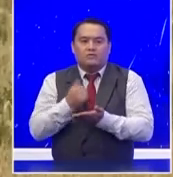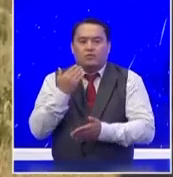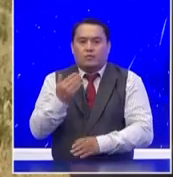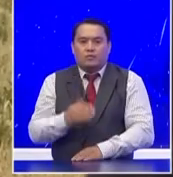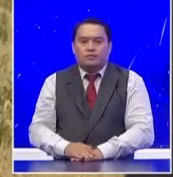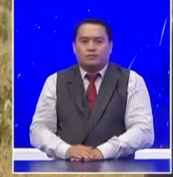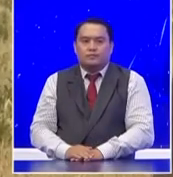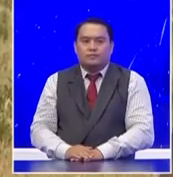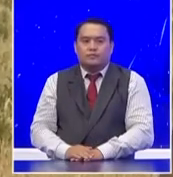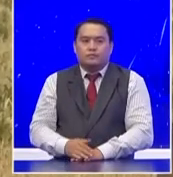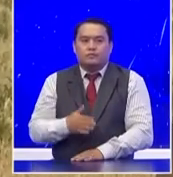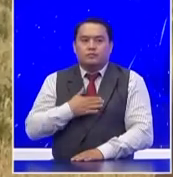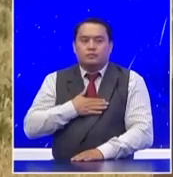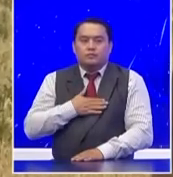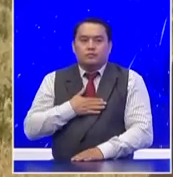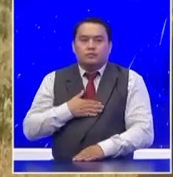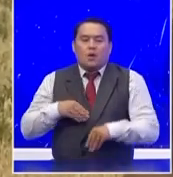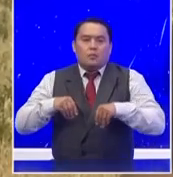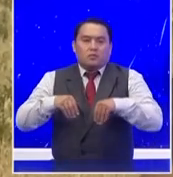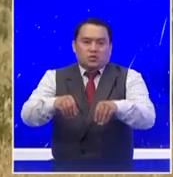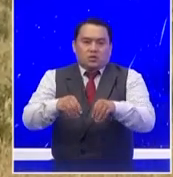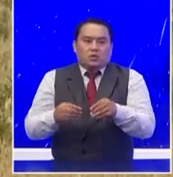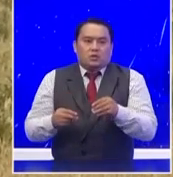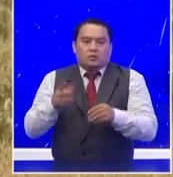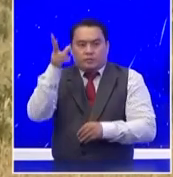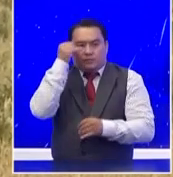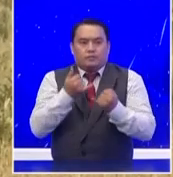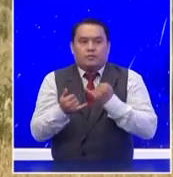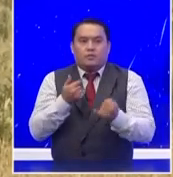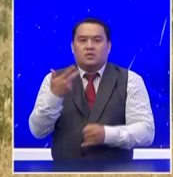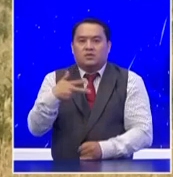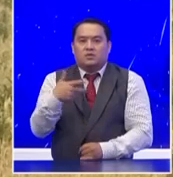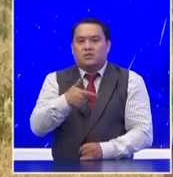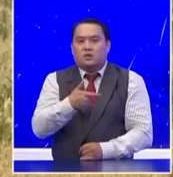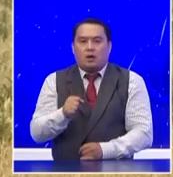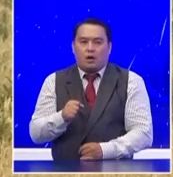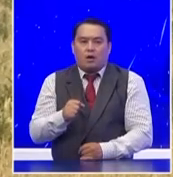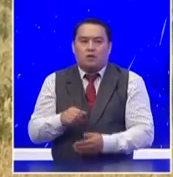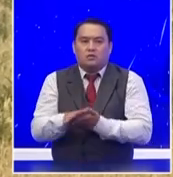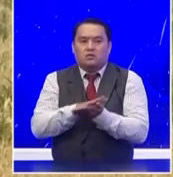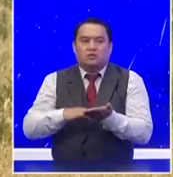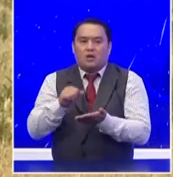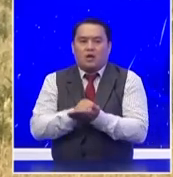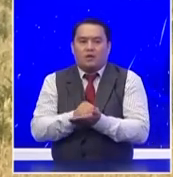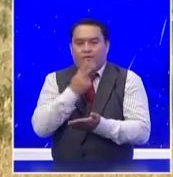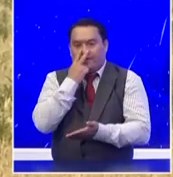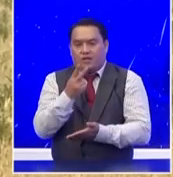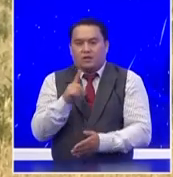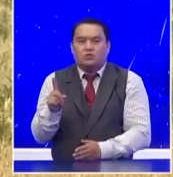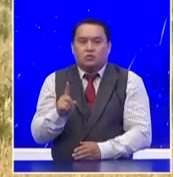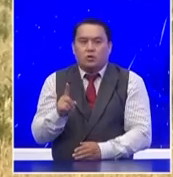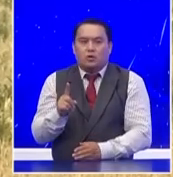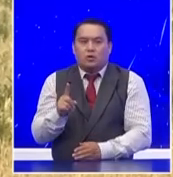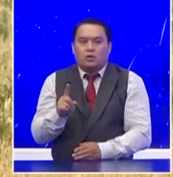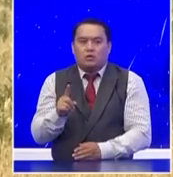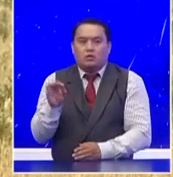Мы посадили пшеницу, 30 гектаров поля, она сгорела. Вот как видите,